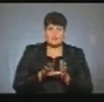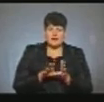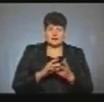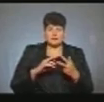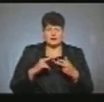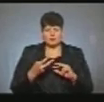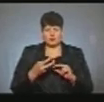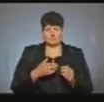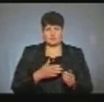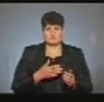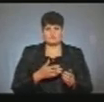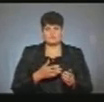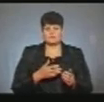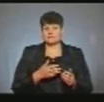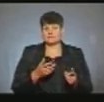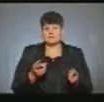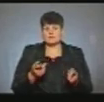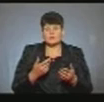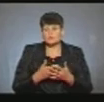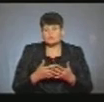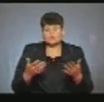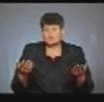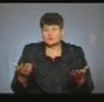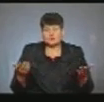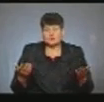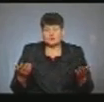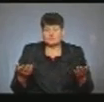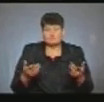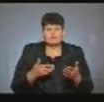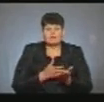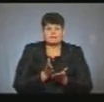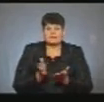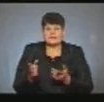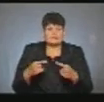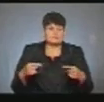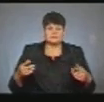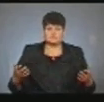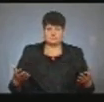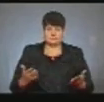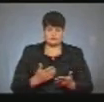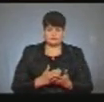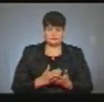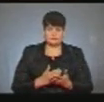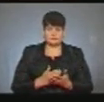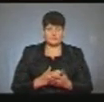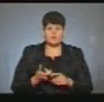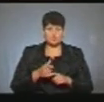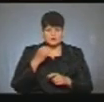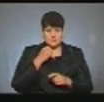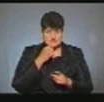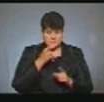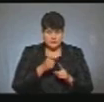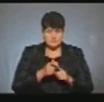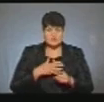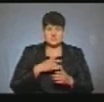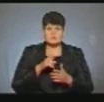перетворює температуру. Тобто, просто варіації є, так? Тож я дякую вам за відповіді на